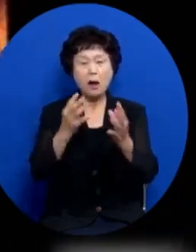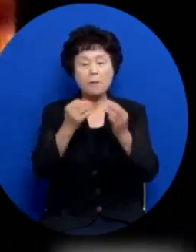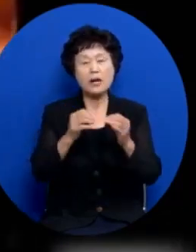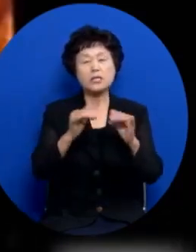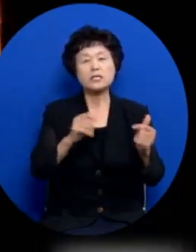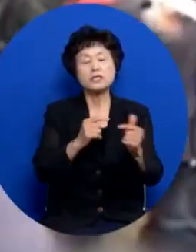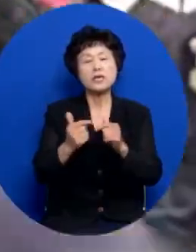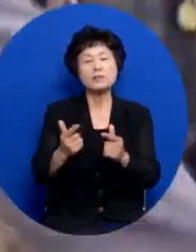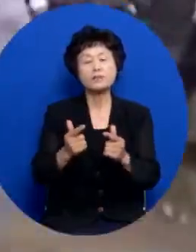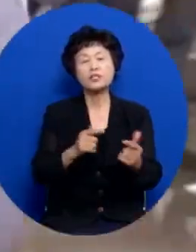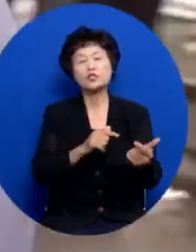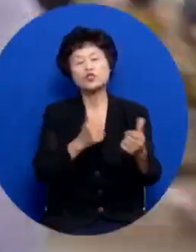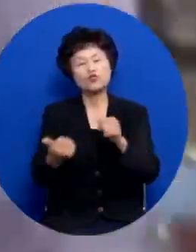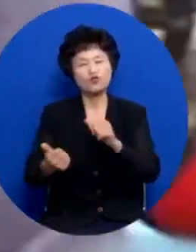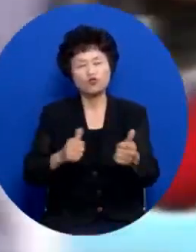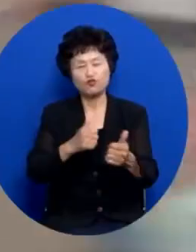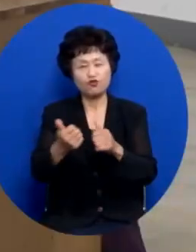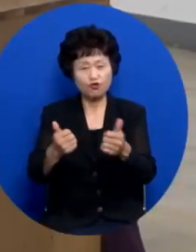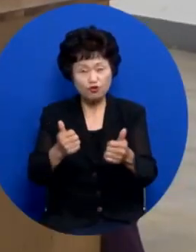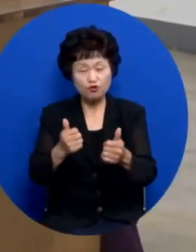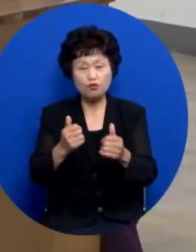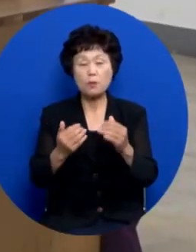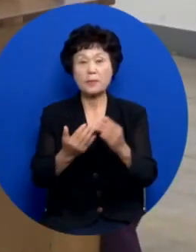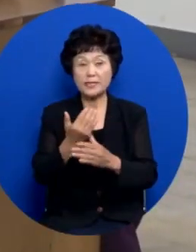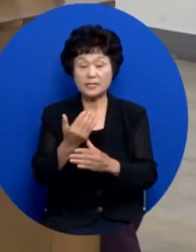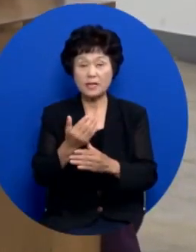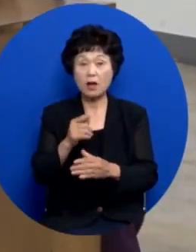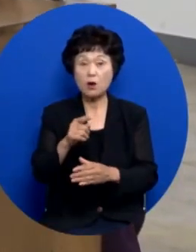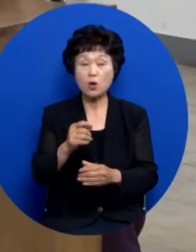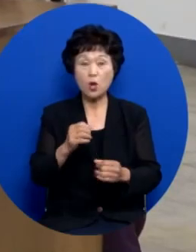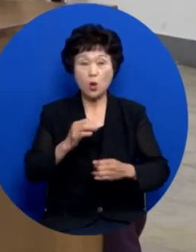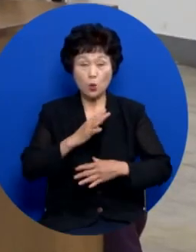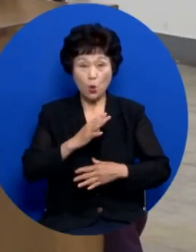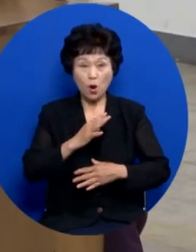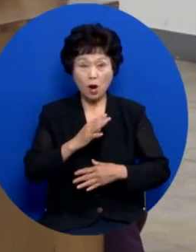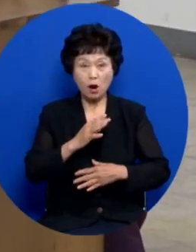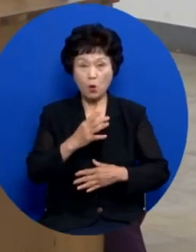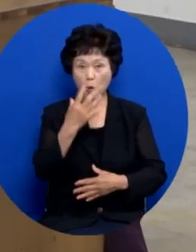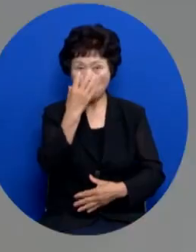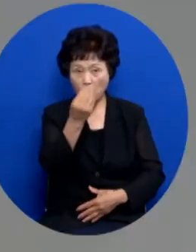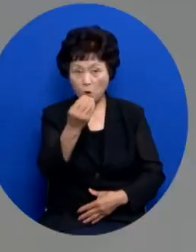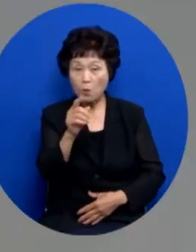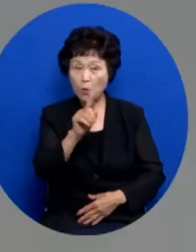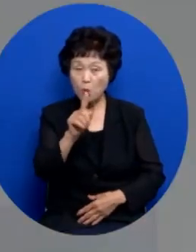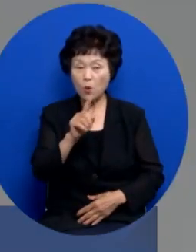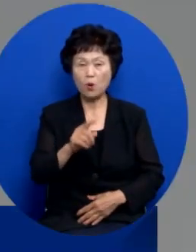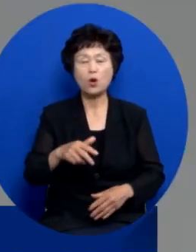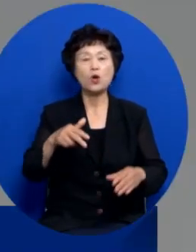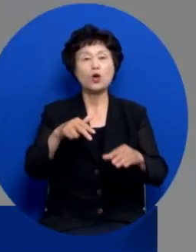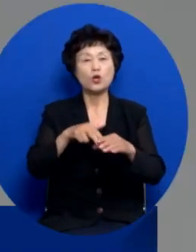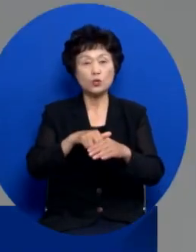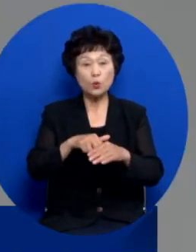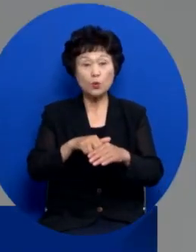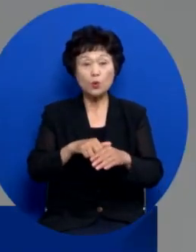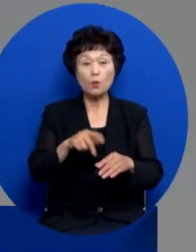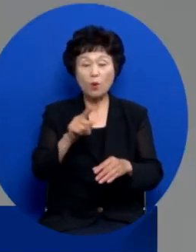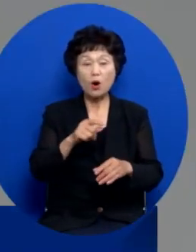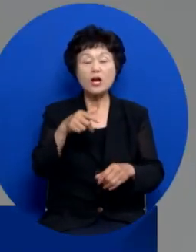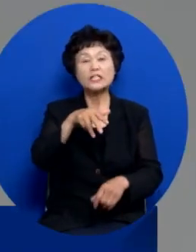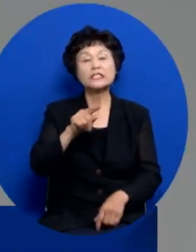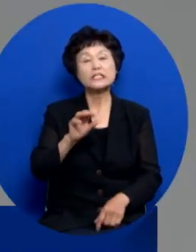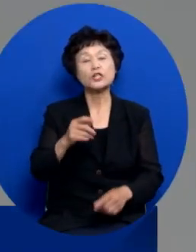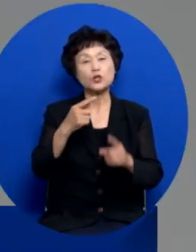사망자가 발생한 현장. 그곳에서 김 PD는 놀라운 장면을 목격했습니다. 전교의 신부님들이 십자가를